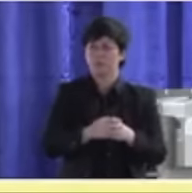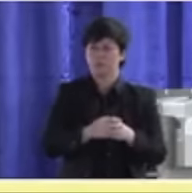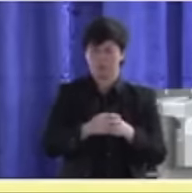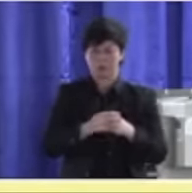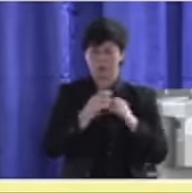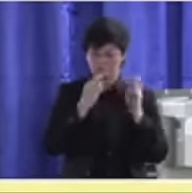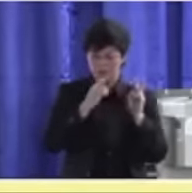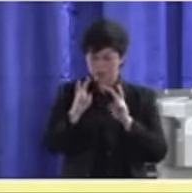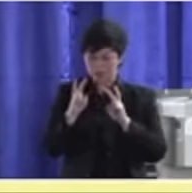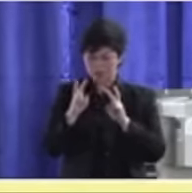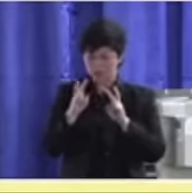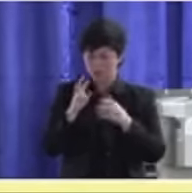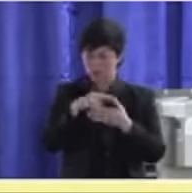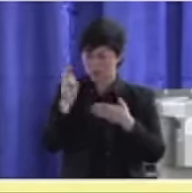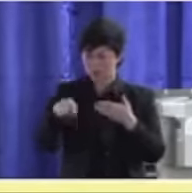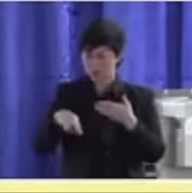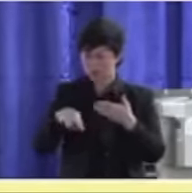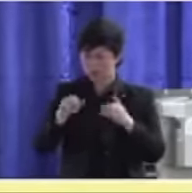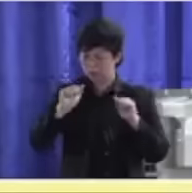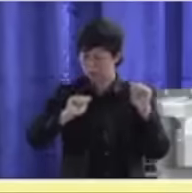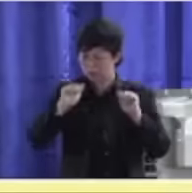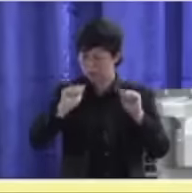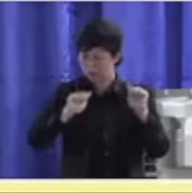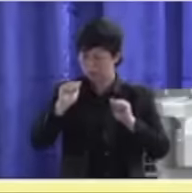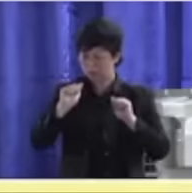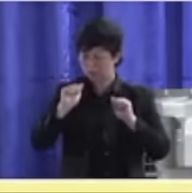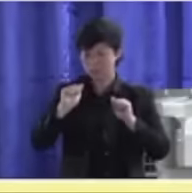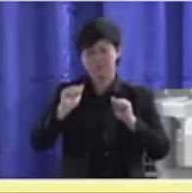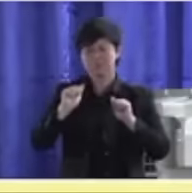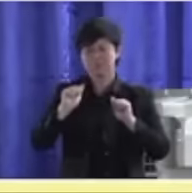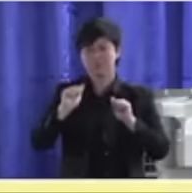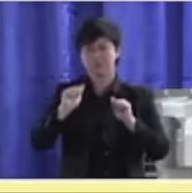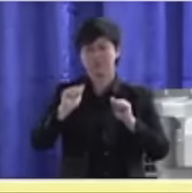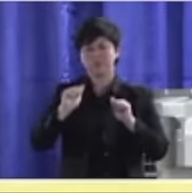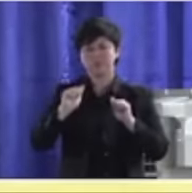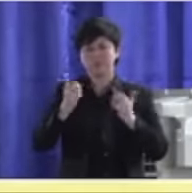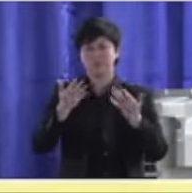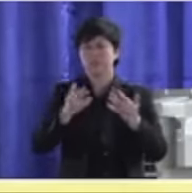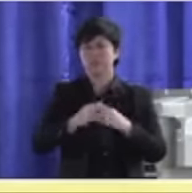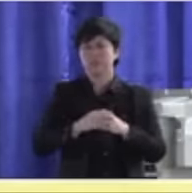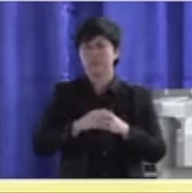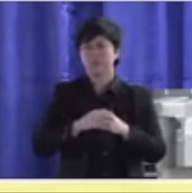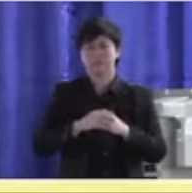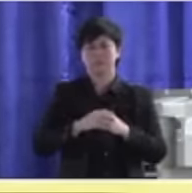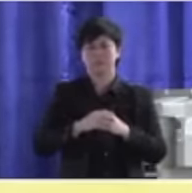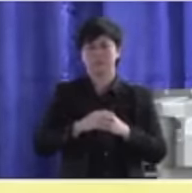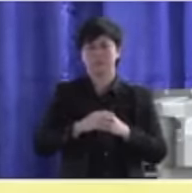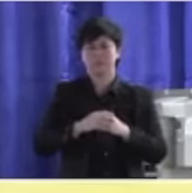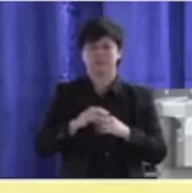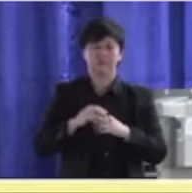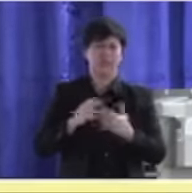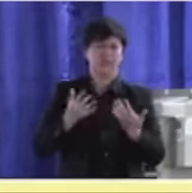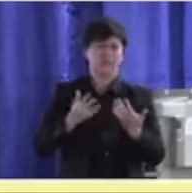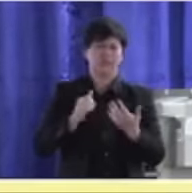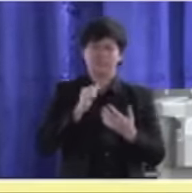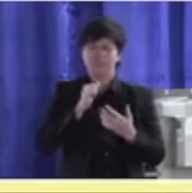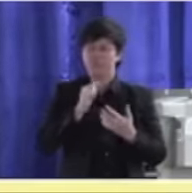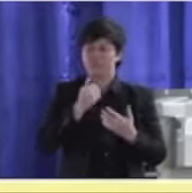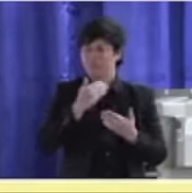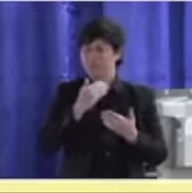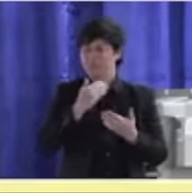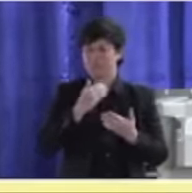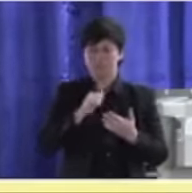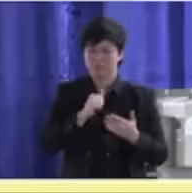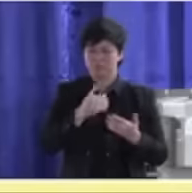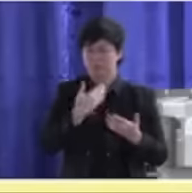yung assessment, international assessments, and we don't expect it na maganda ang resulta sa darating na